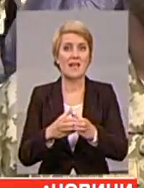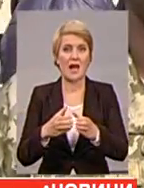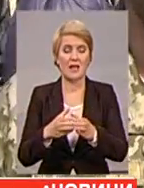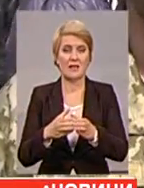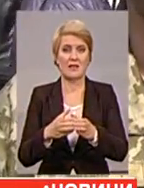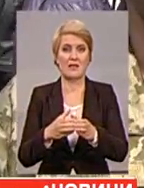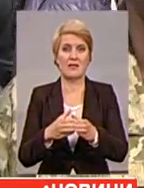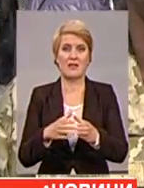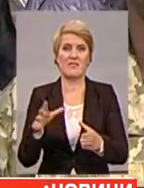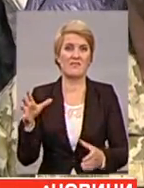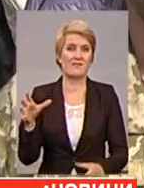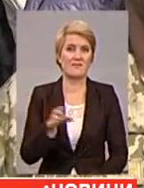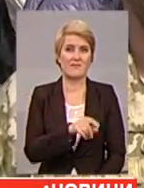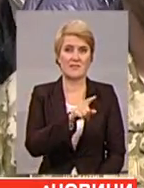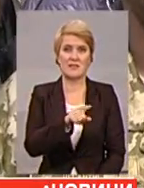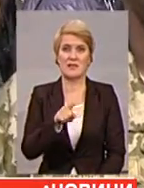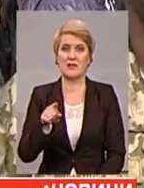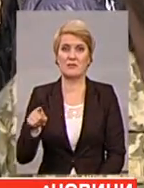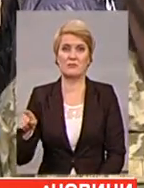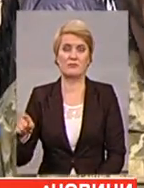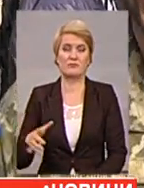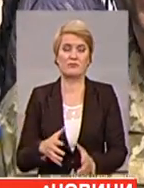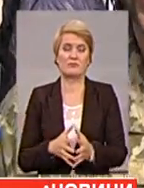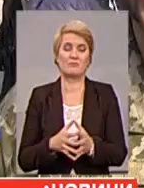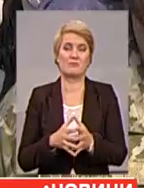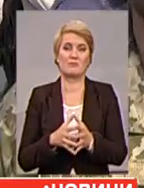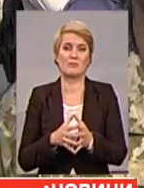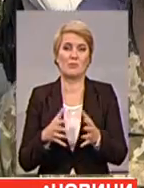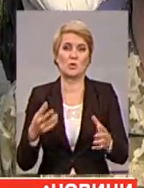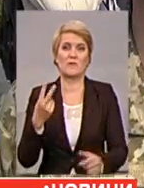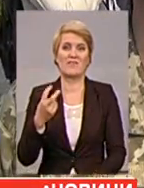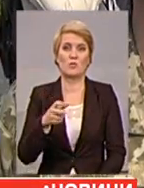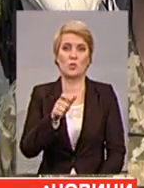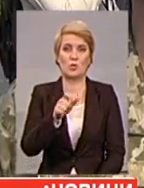З 25-ї бригади всіх. Більше десь 200 чоловік.